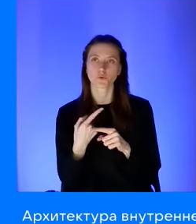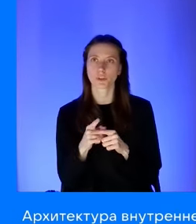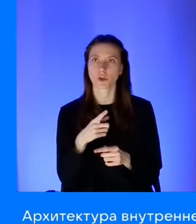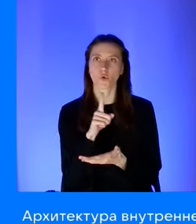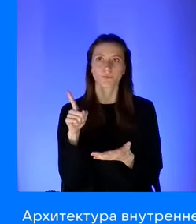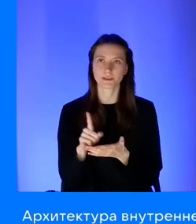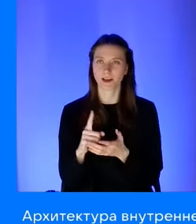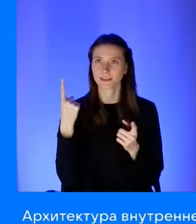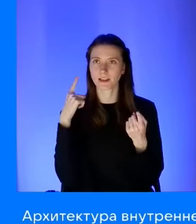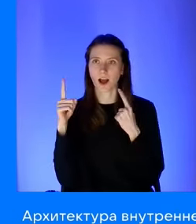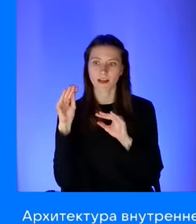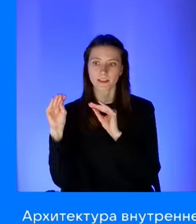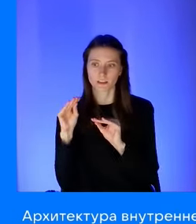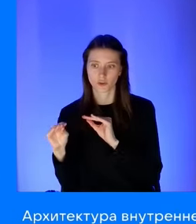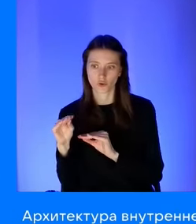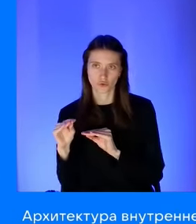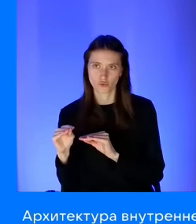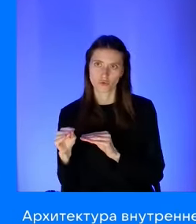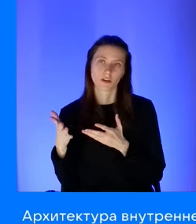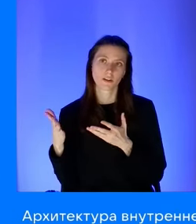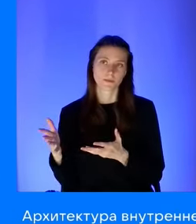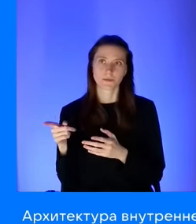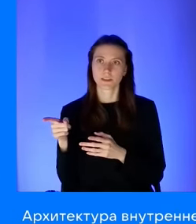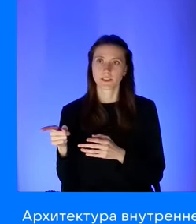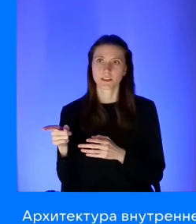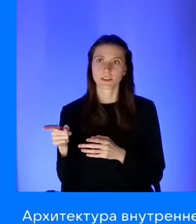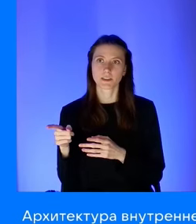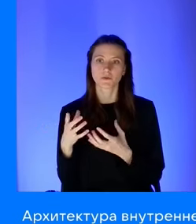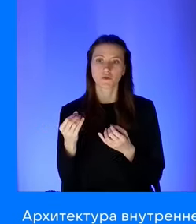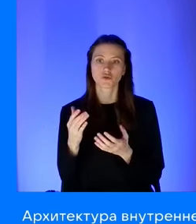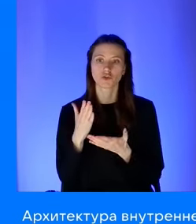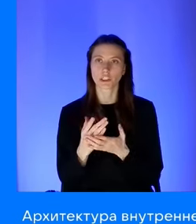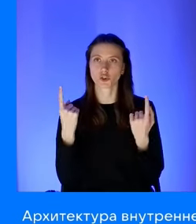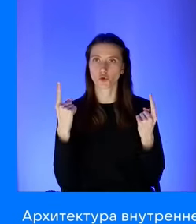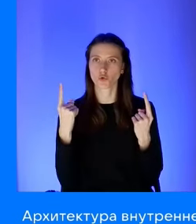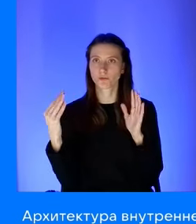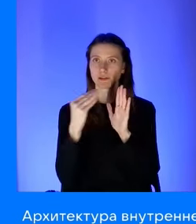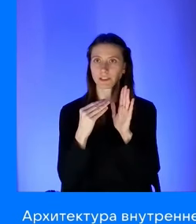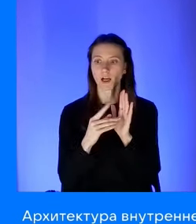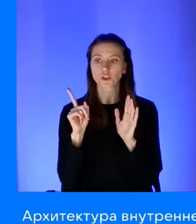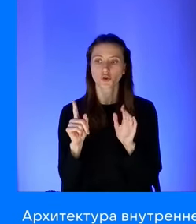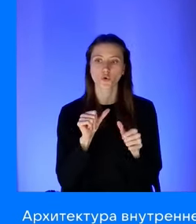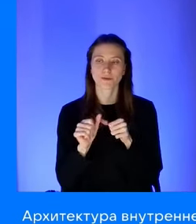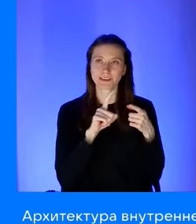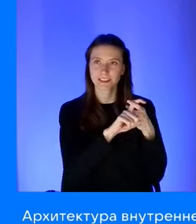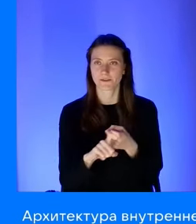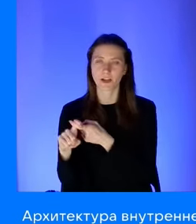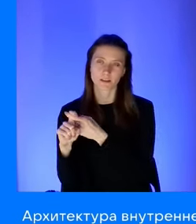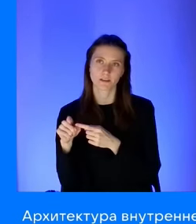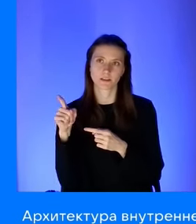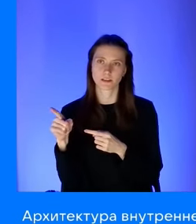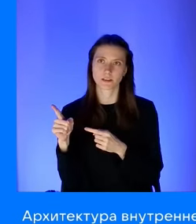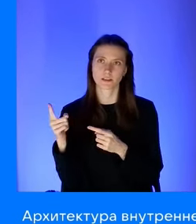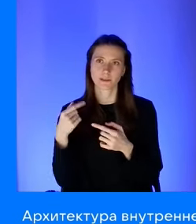архитектуры и без этого то есть вообще никуда и в том числе большие данные Но именно инфраструктура больших данных это